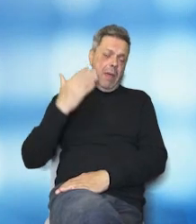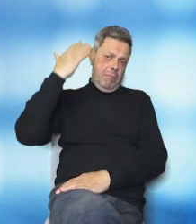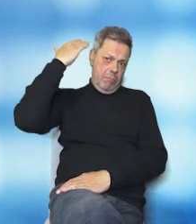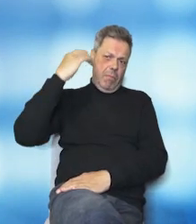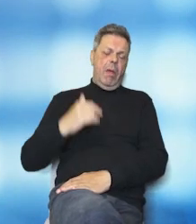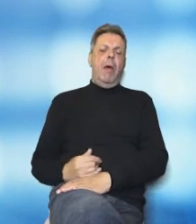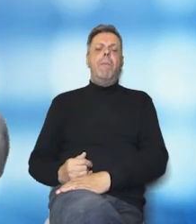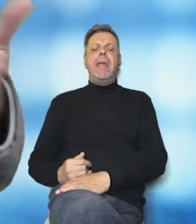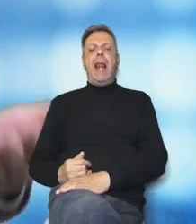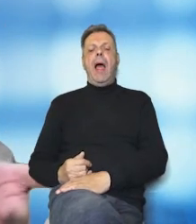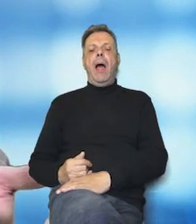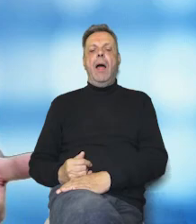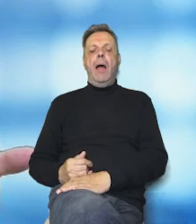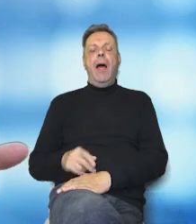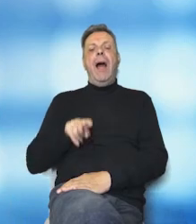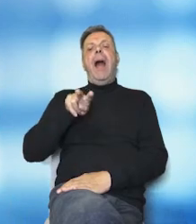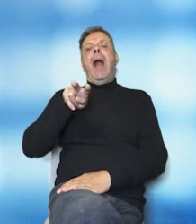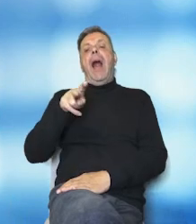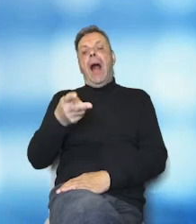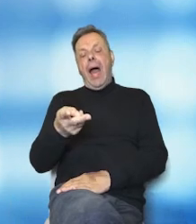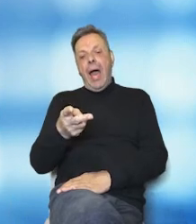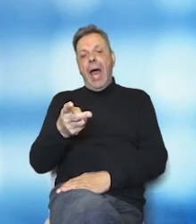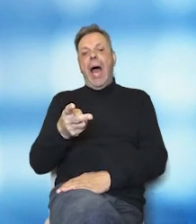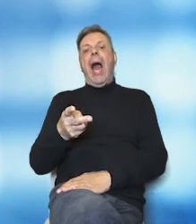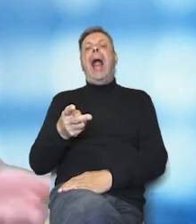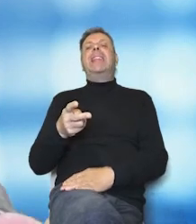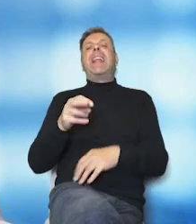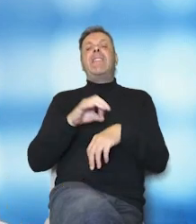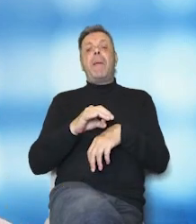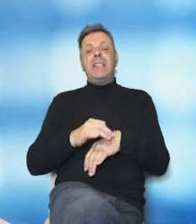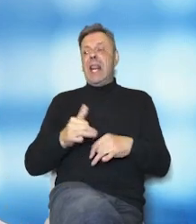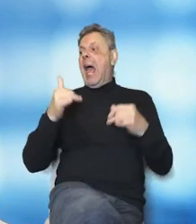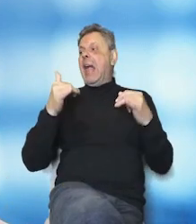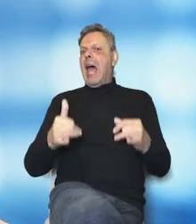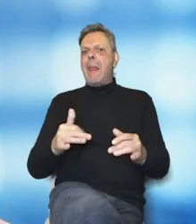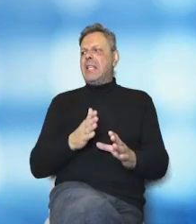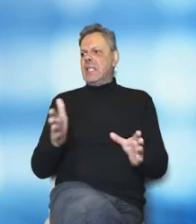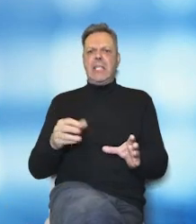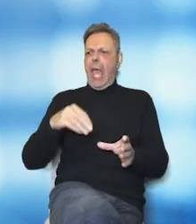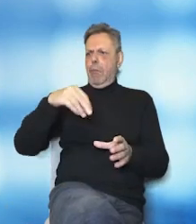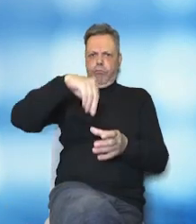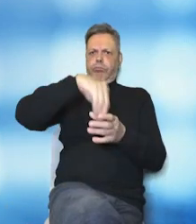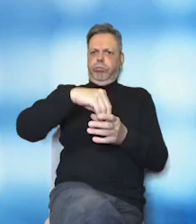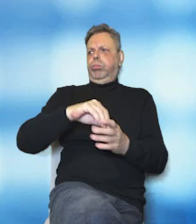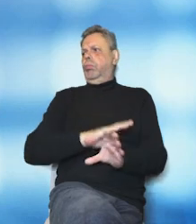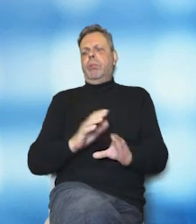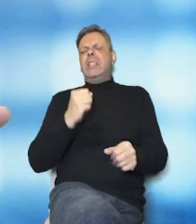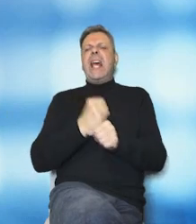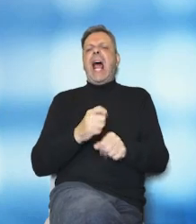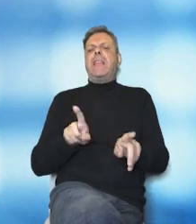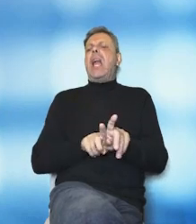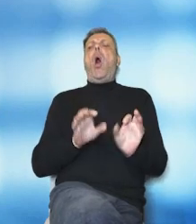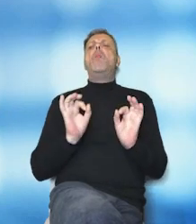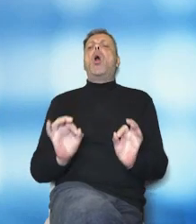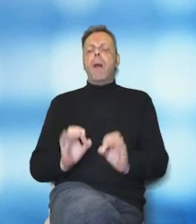bila alternativa. Evo ga, danas se uredno obavlja liječenje akupunkturom.